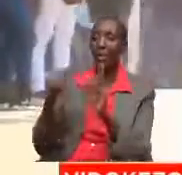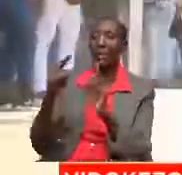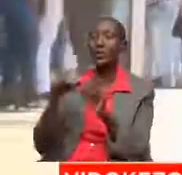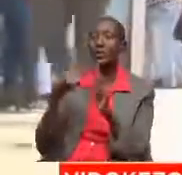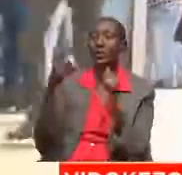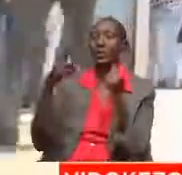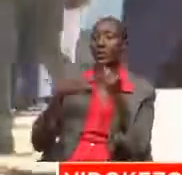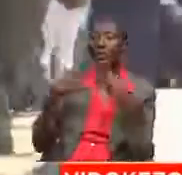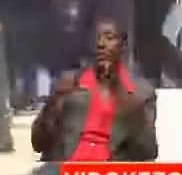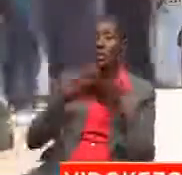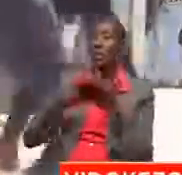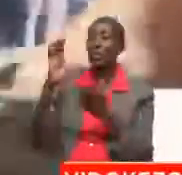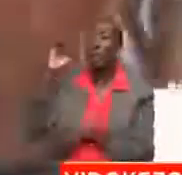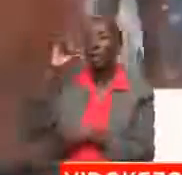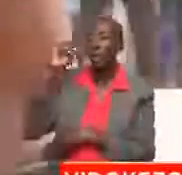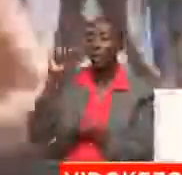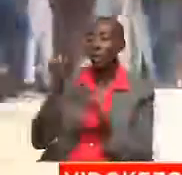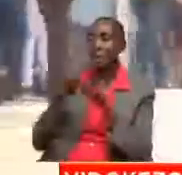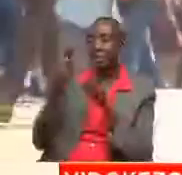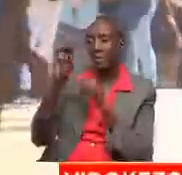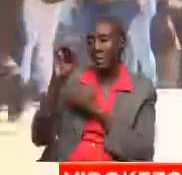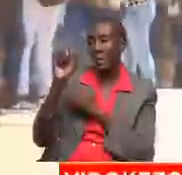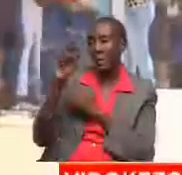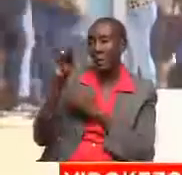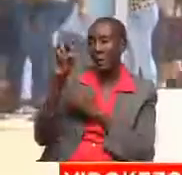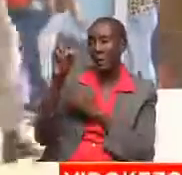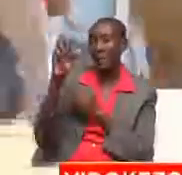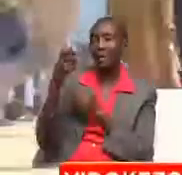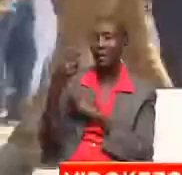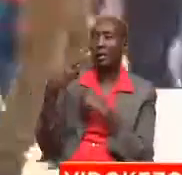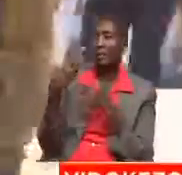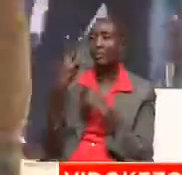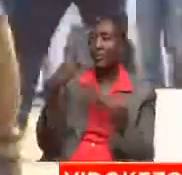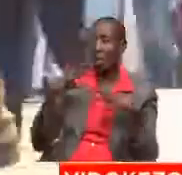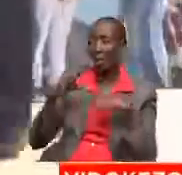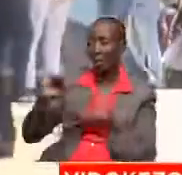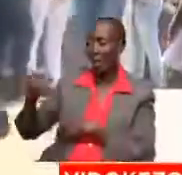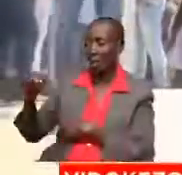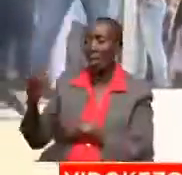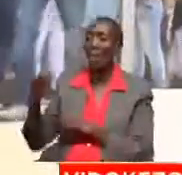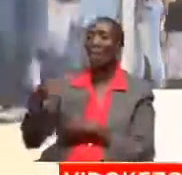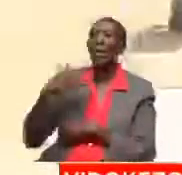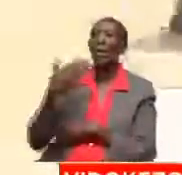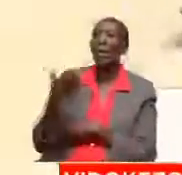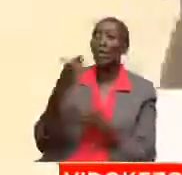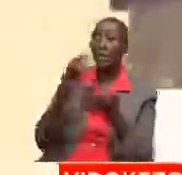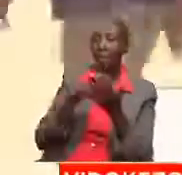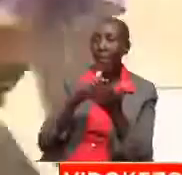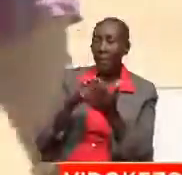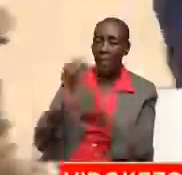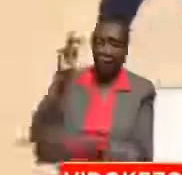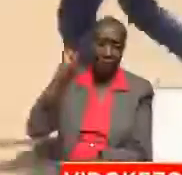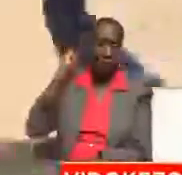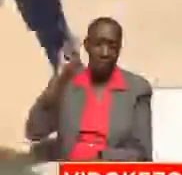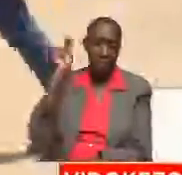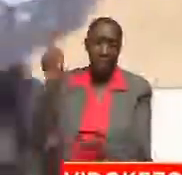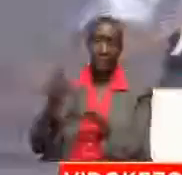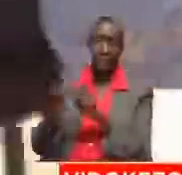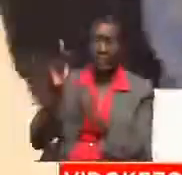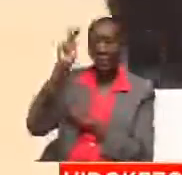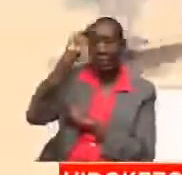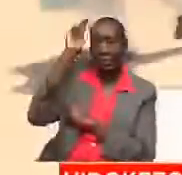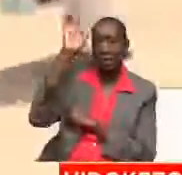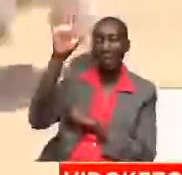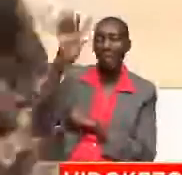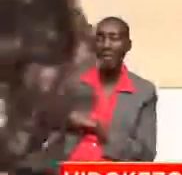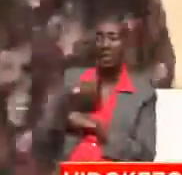zaidi, Mombasa na Mandera wakiandikisha watu 2 kila kaunti, kisha kaunti ya Machakos, kaunti ya Kisii na kaunti ya Kiambu